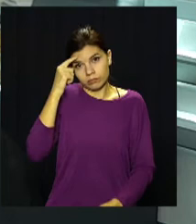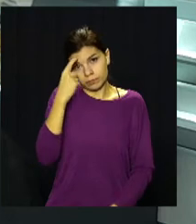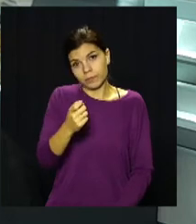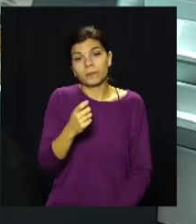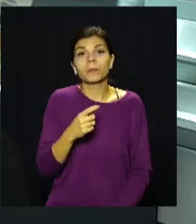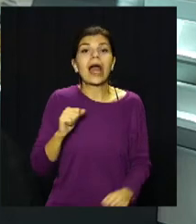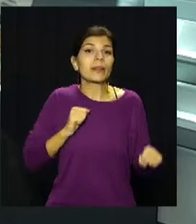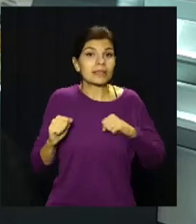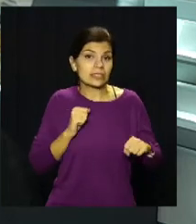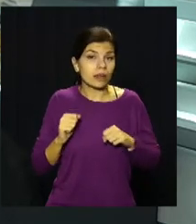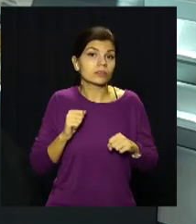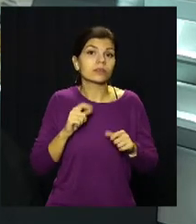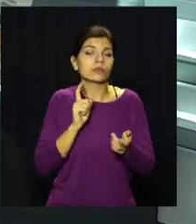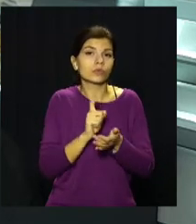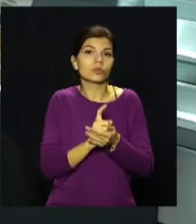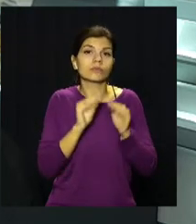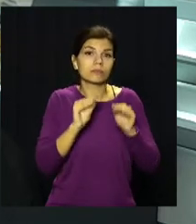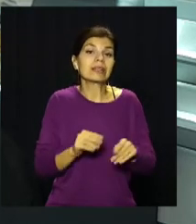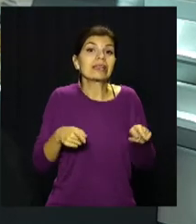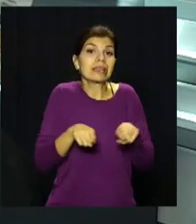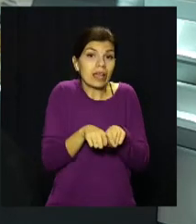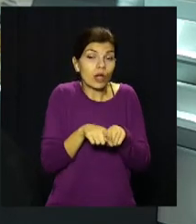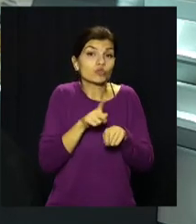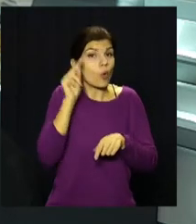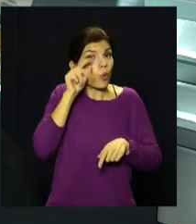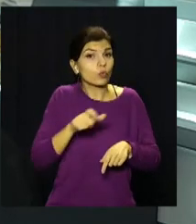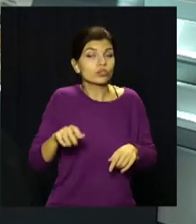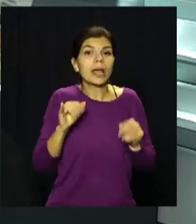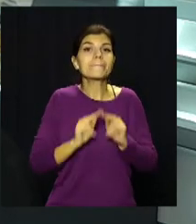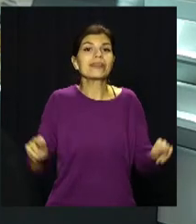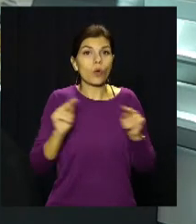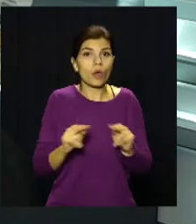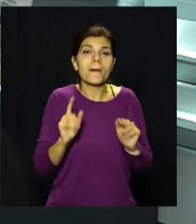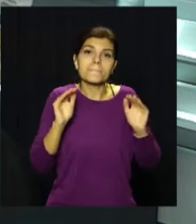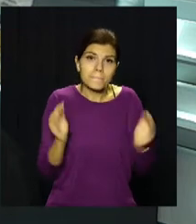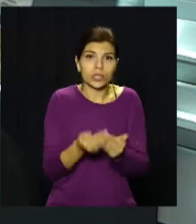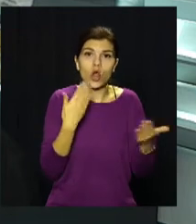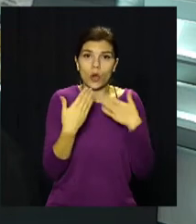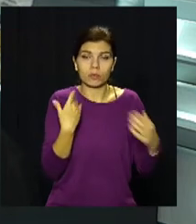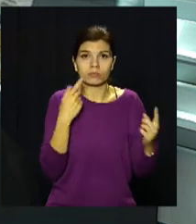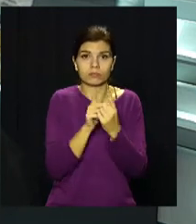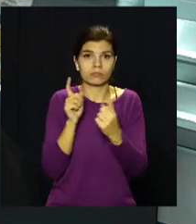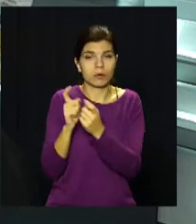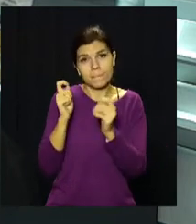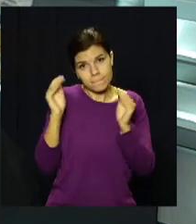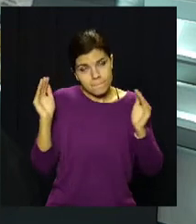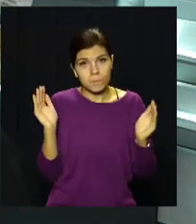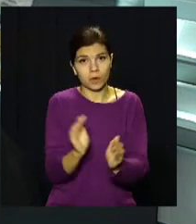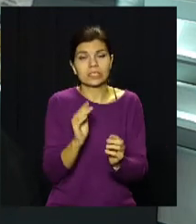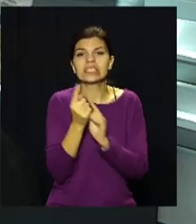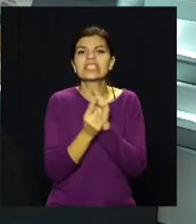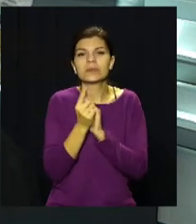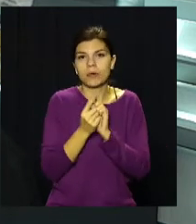Адміністрації варто організувати процес у такий спосіб, щоб учні та педагоги менше контактували між собою. Зокрема,